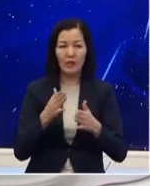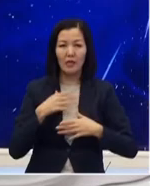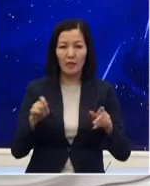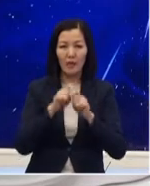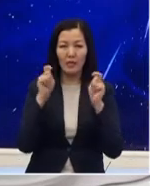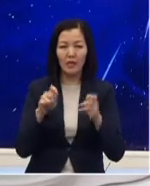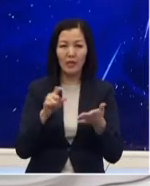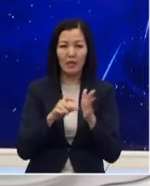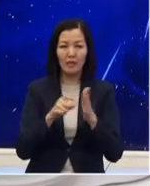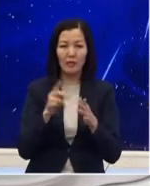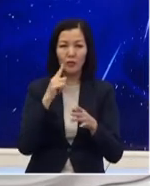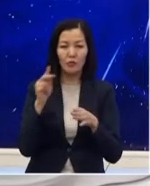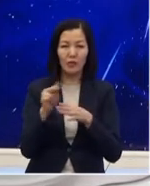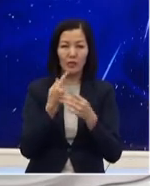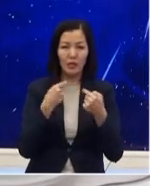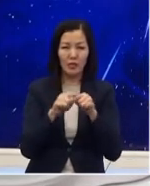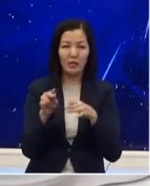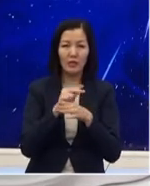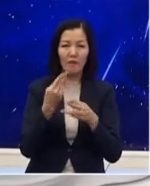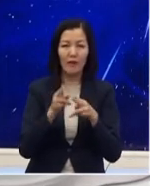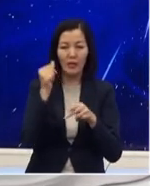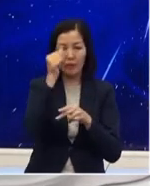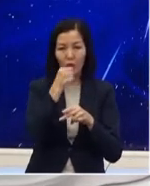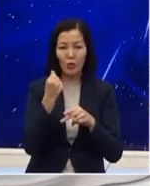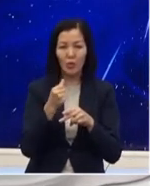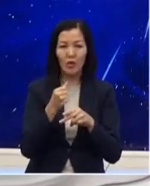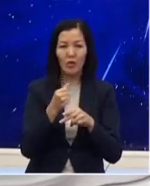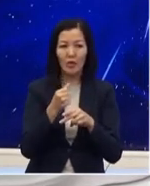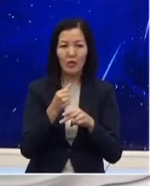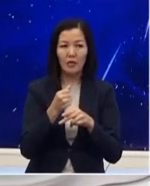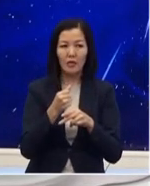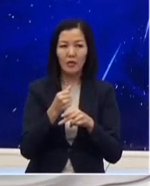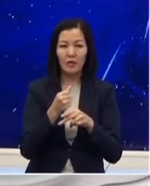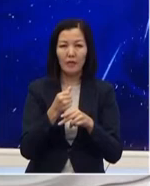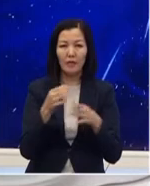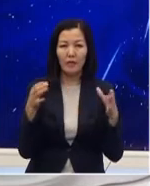открыли кабинет зуботехнический. В этом году при поддержке